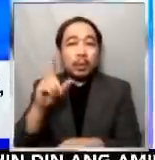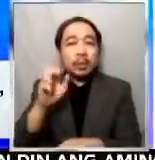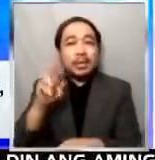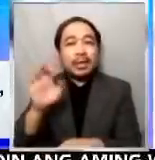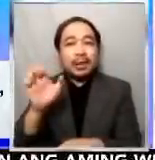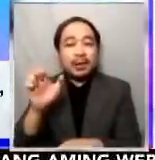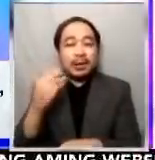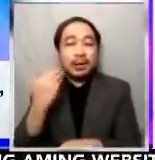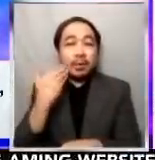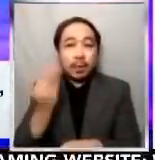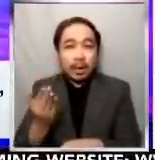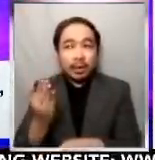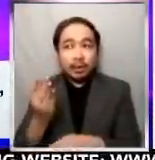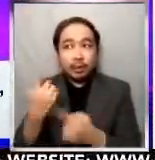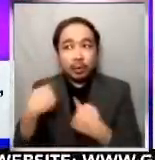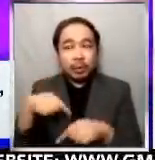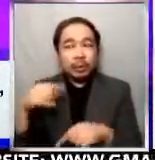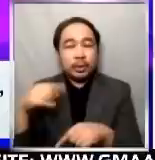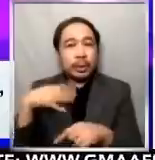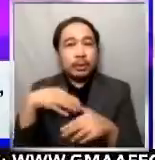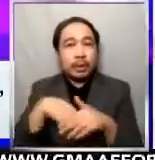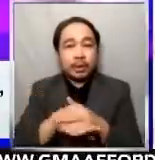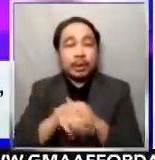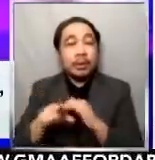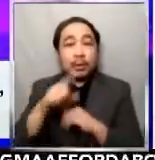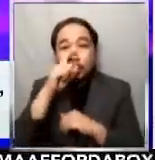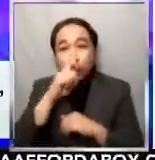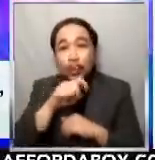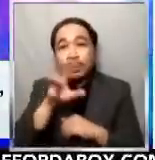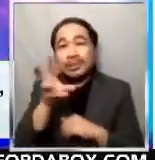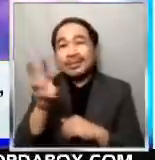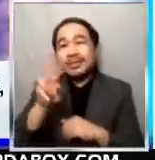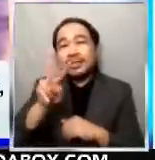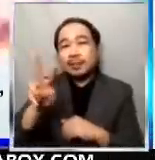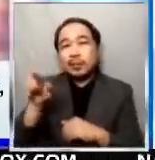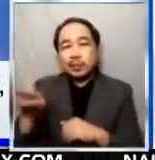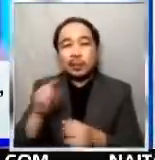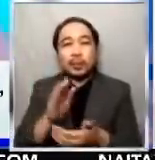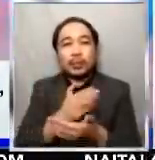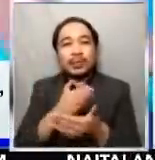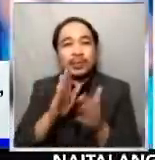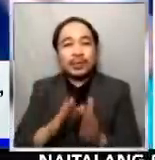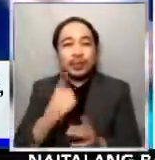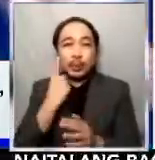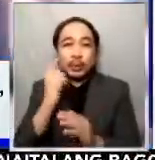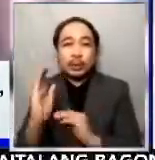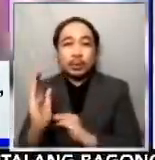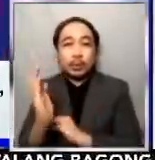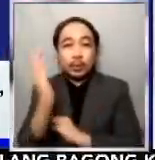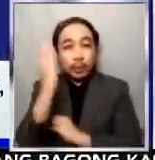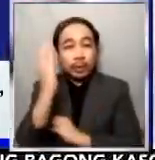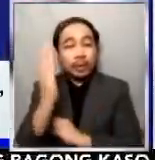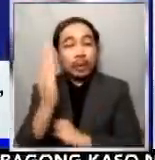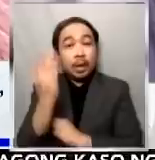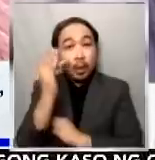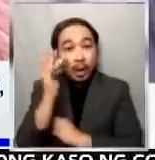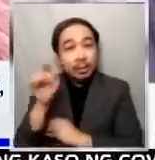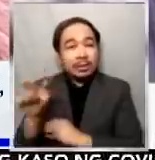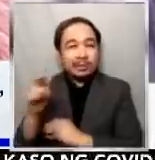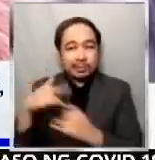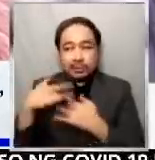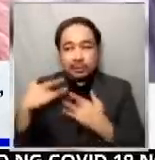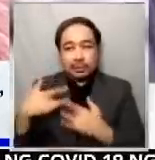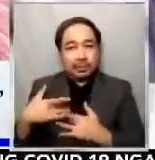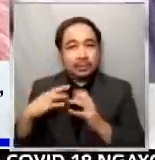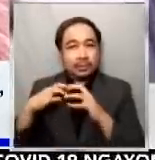ma-admit. Pumanaw sa edad na 62 ang OPM singer kaninang umaga dahil sa cardiac arrest. Sa